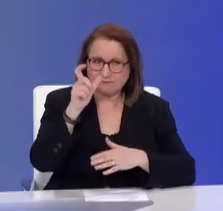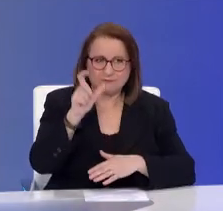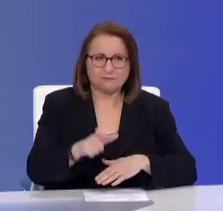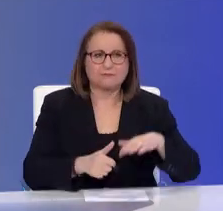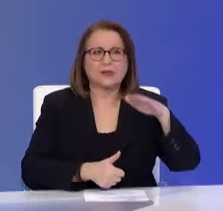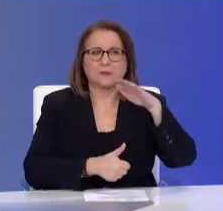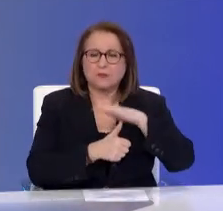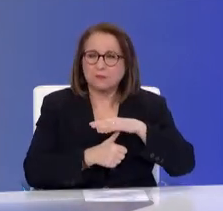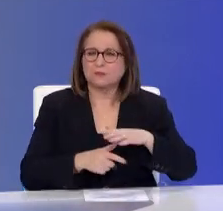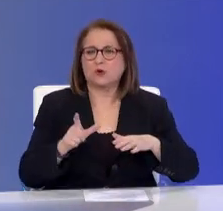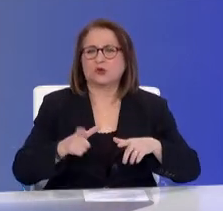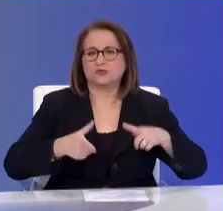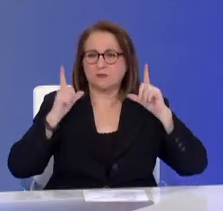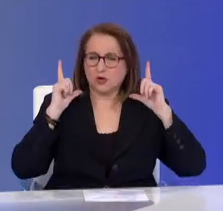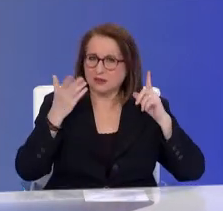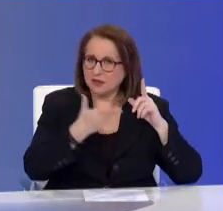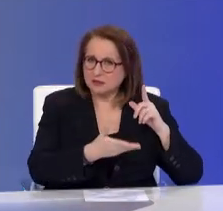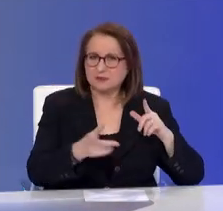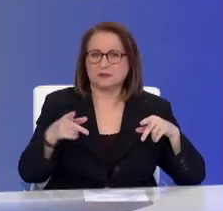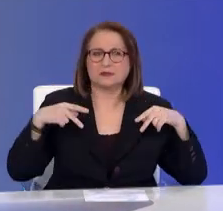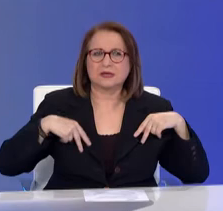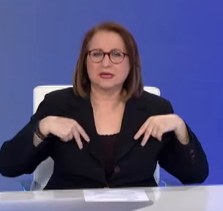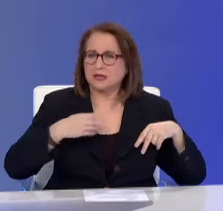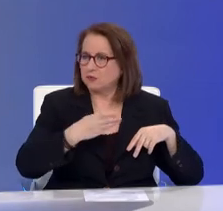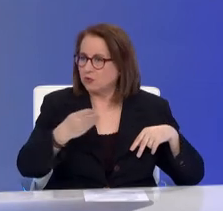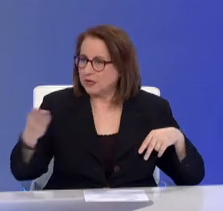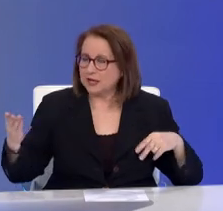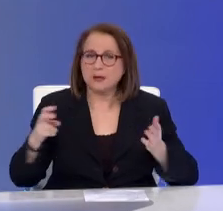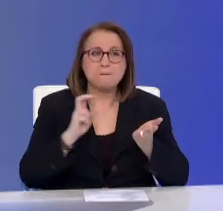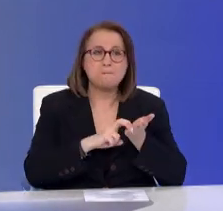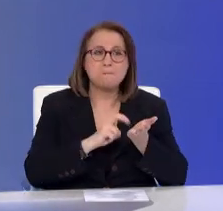Εξοχότατά σας, κύριε Πρόεδρε της Δημοκρατίας,